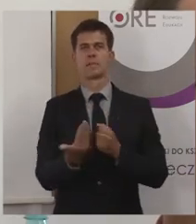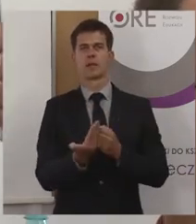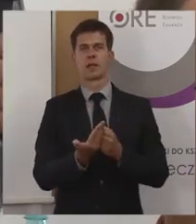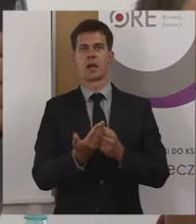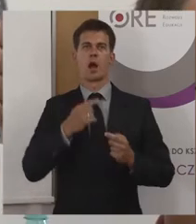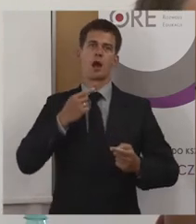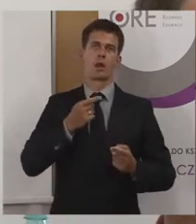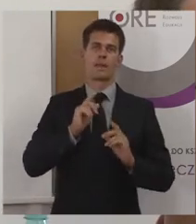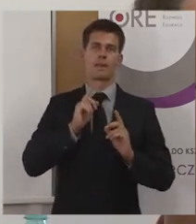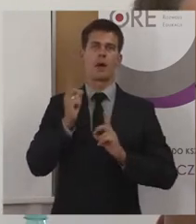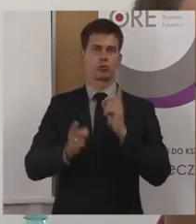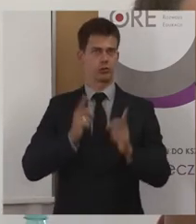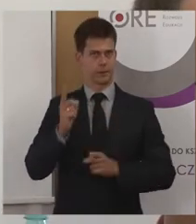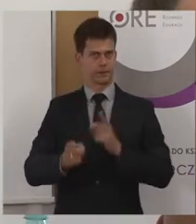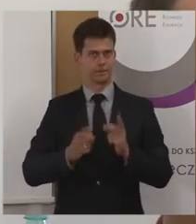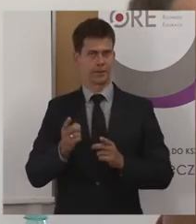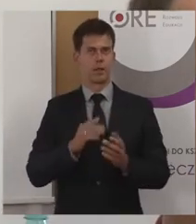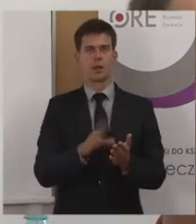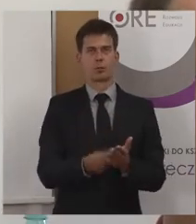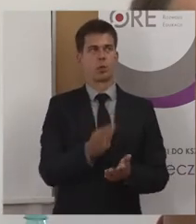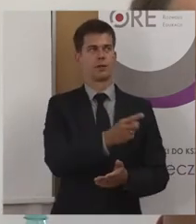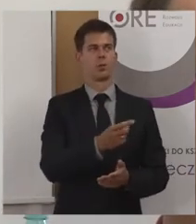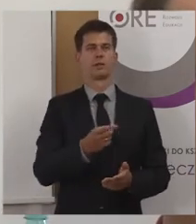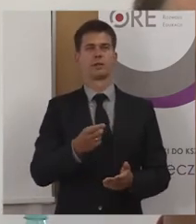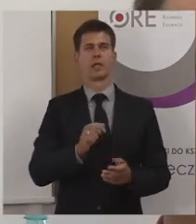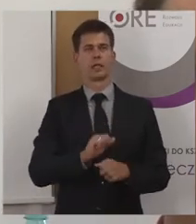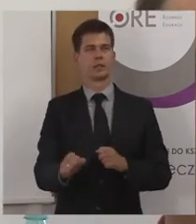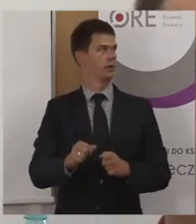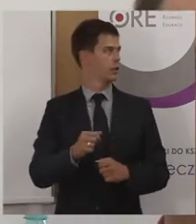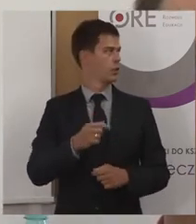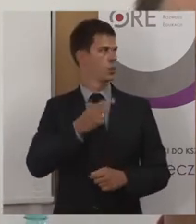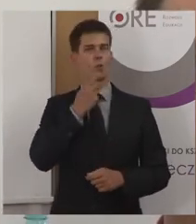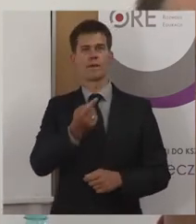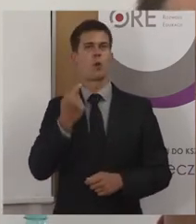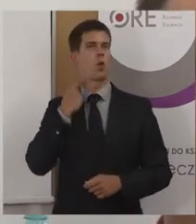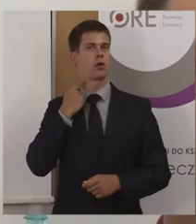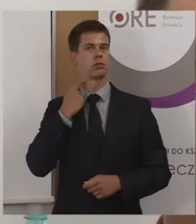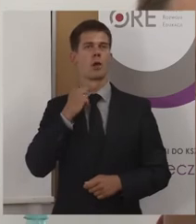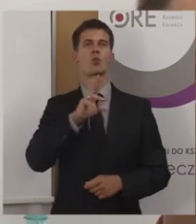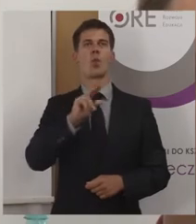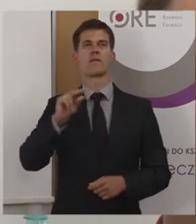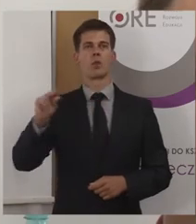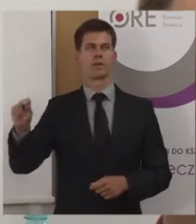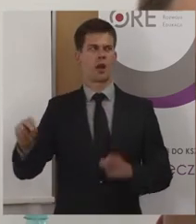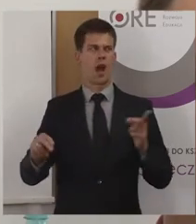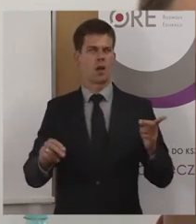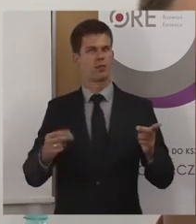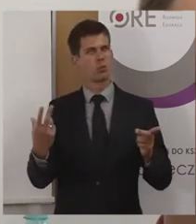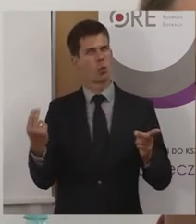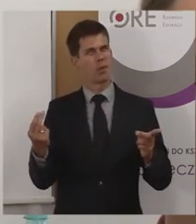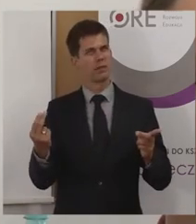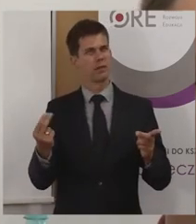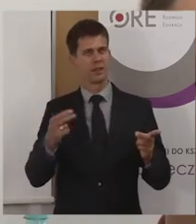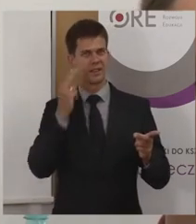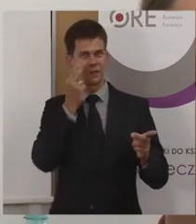matematyki i jeżeli na przykład przy odpowiedzi uczeń dyktuje mi wzór, ja muszę się bardzo skupiać, żeby ten wzór zrozumieć.